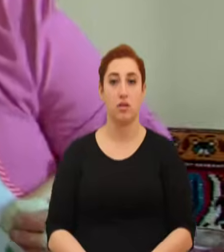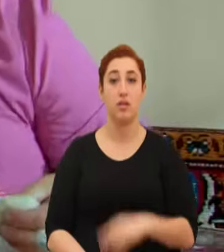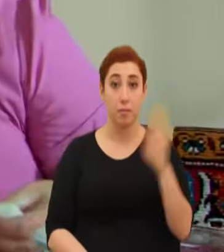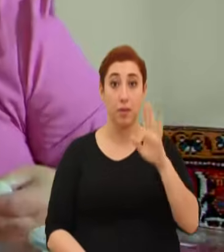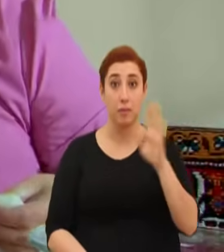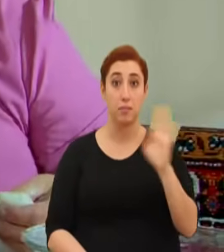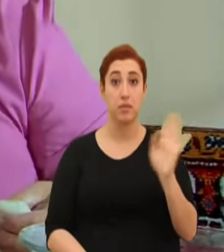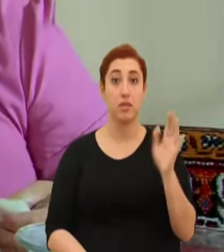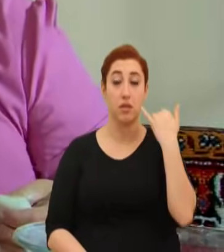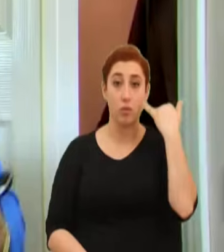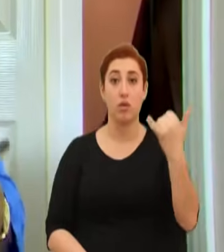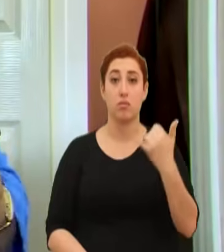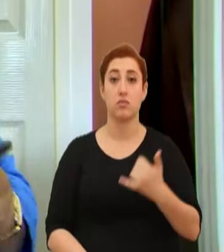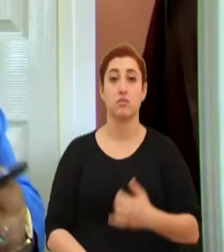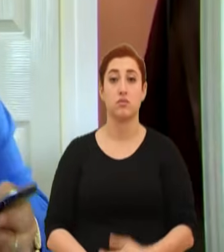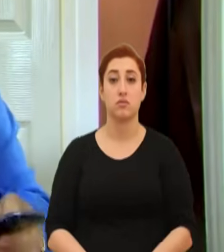Çeksene, bitti ablam.